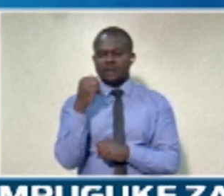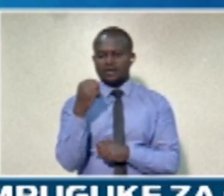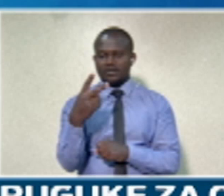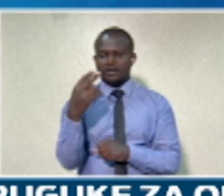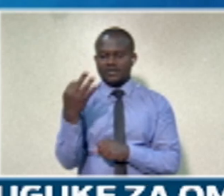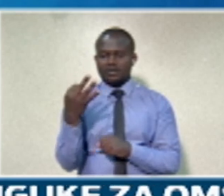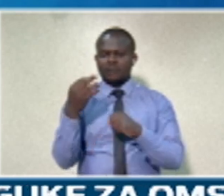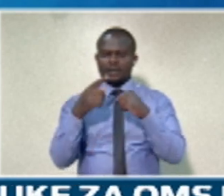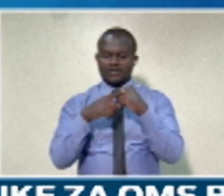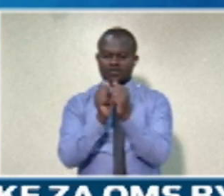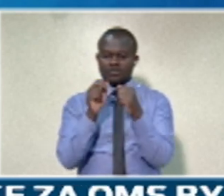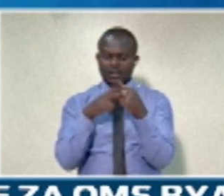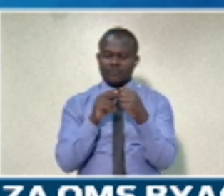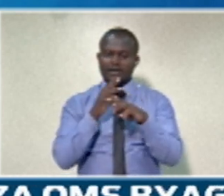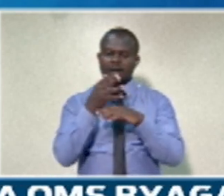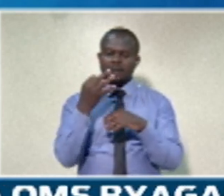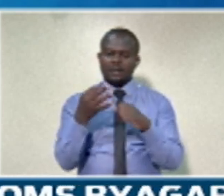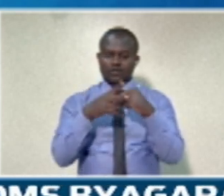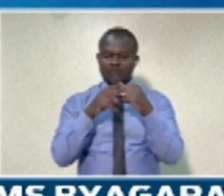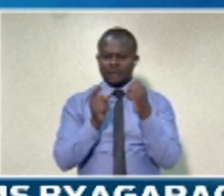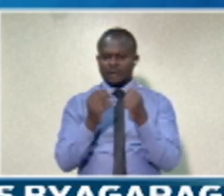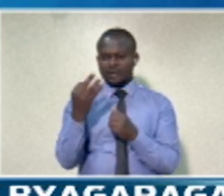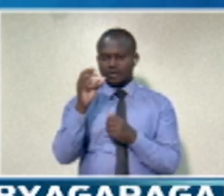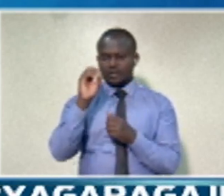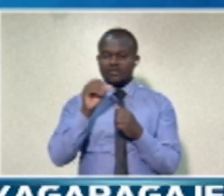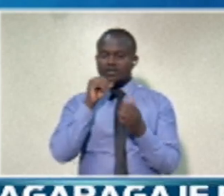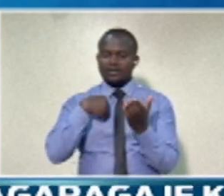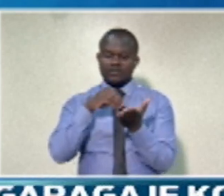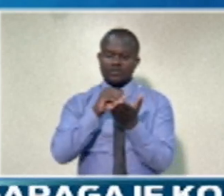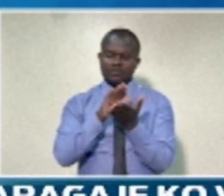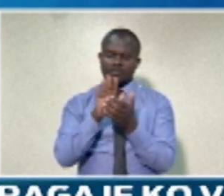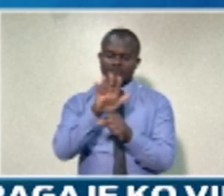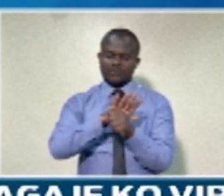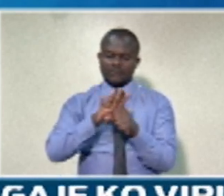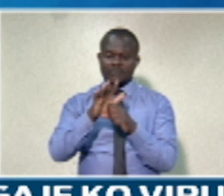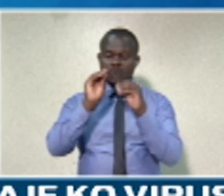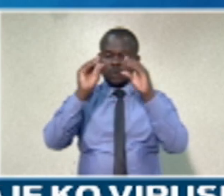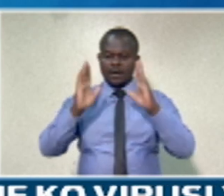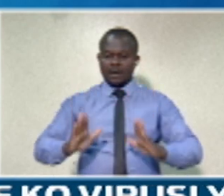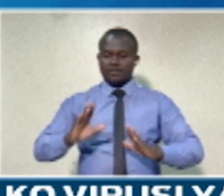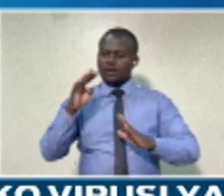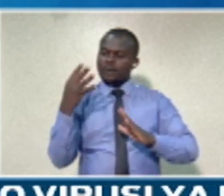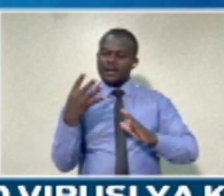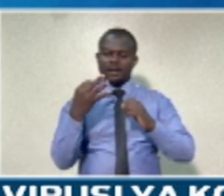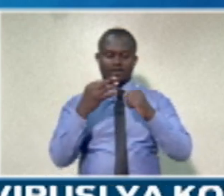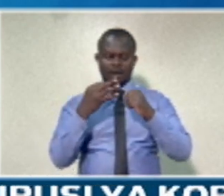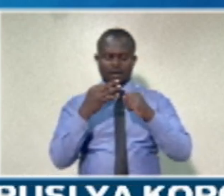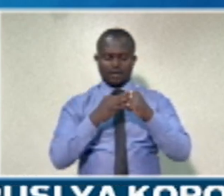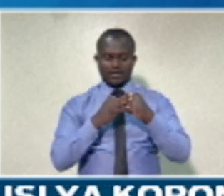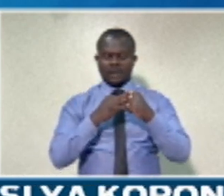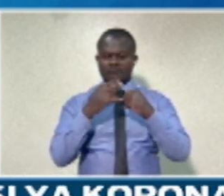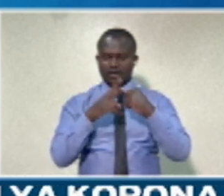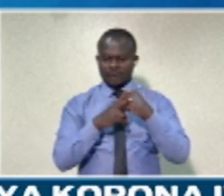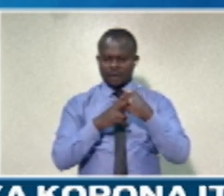23,617 bari mu myanya bangana na 37.3% ntibafite dosiye zuzuye. Ku barimu 4,047